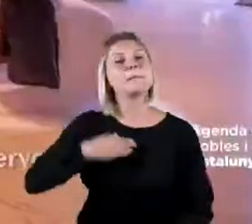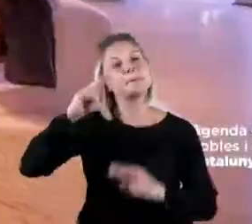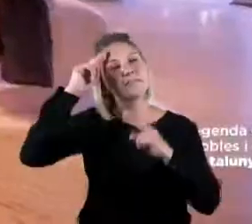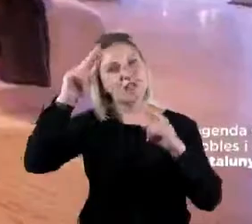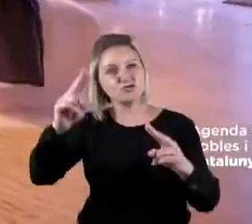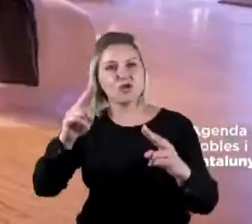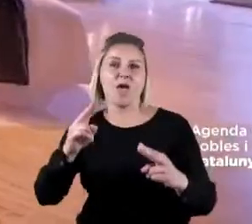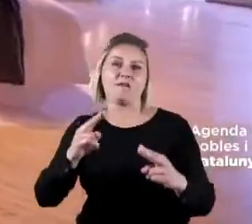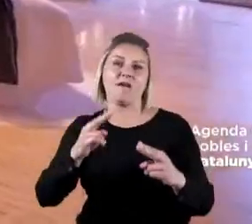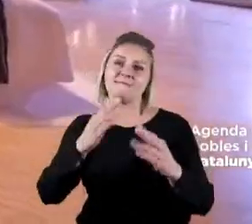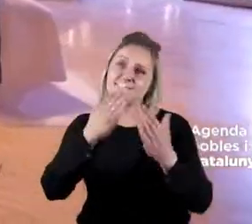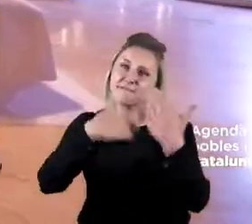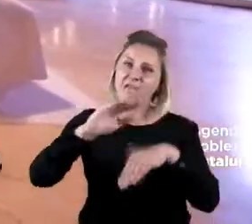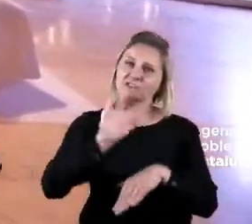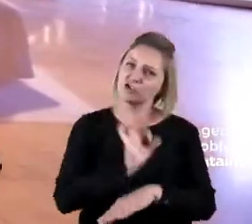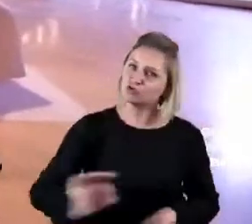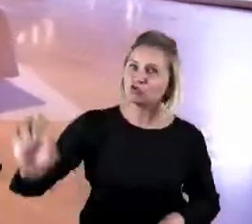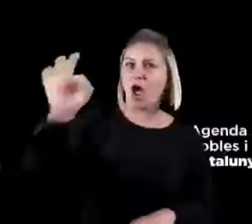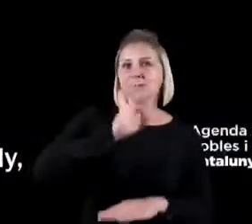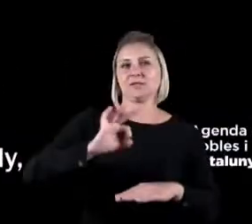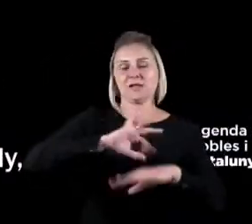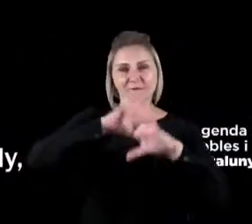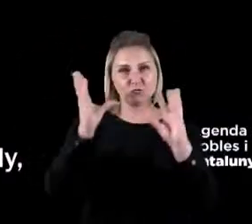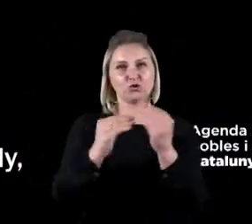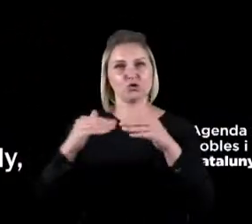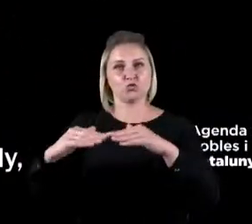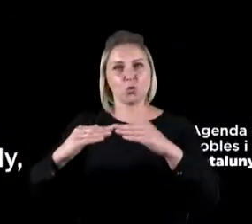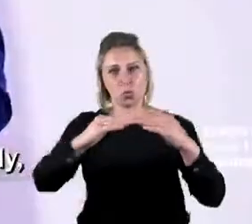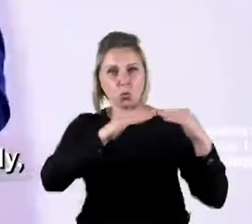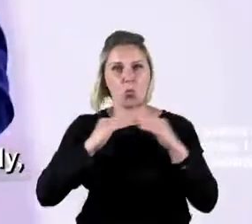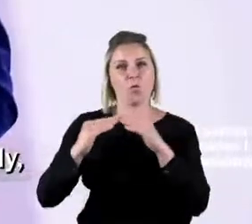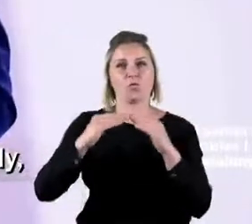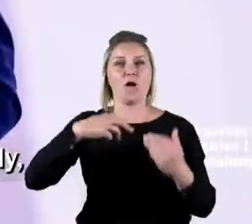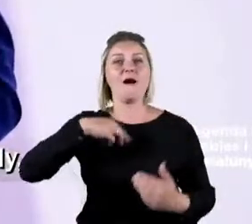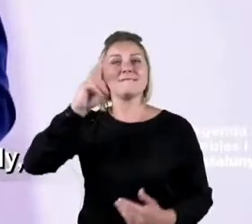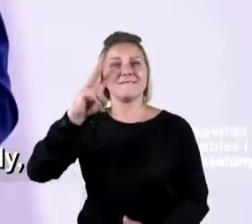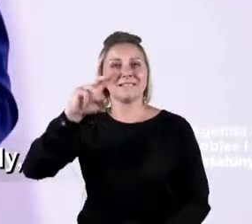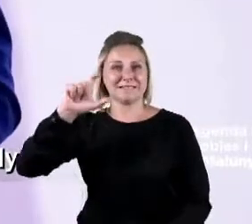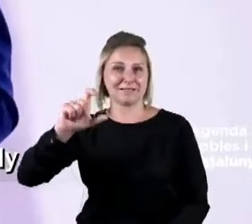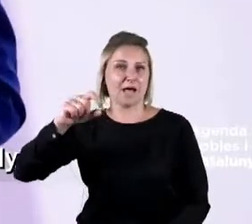And we hope more equality.